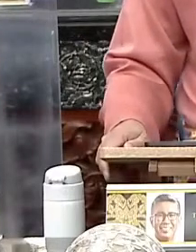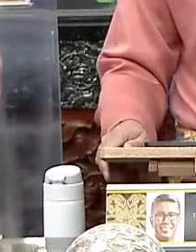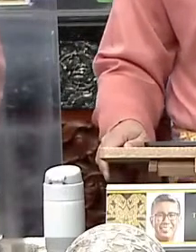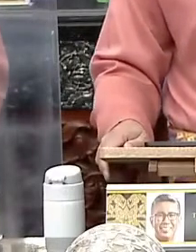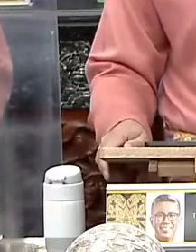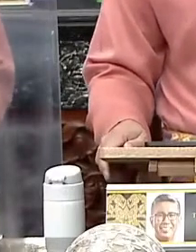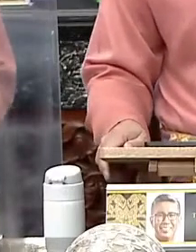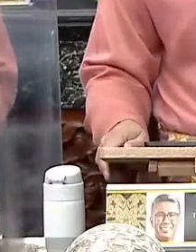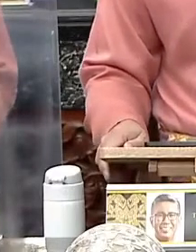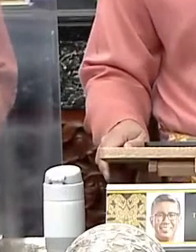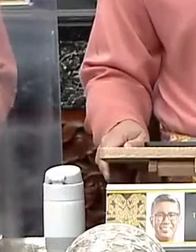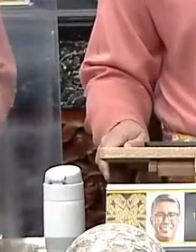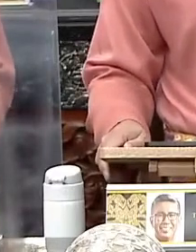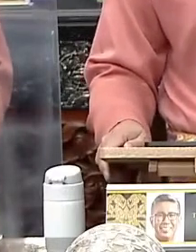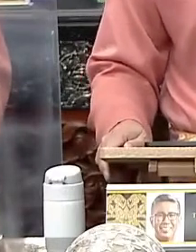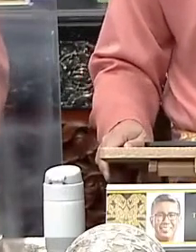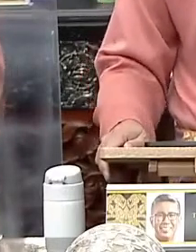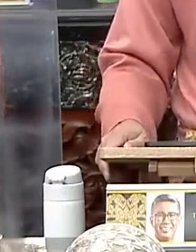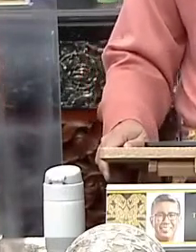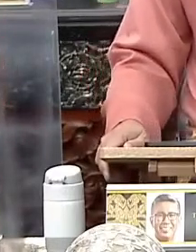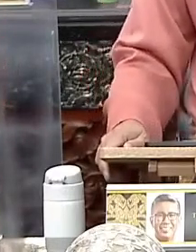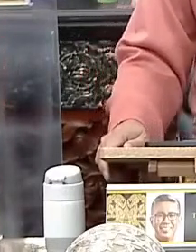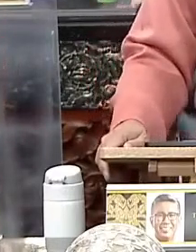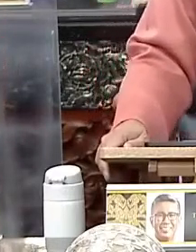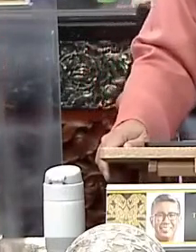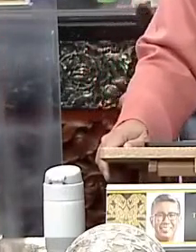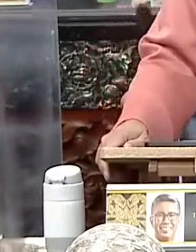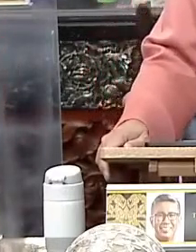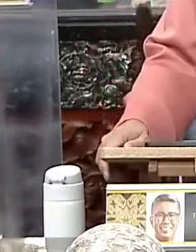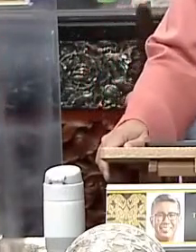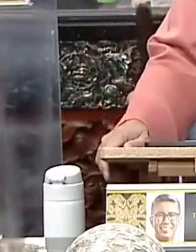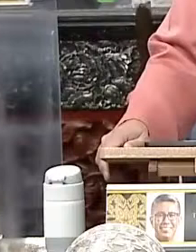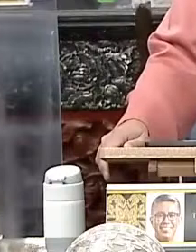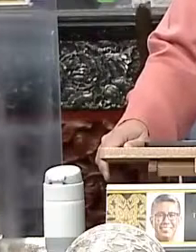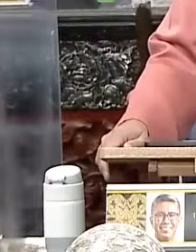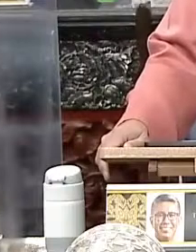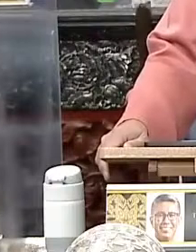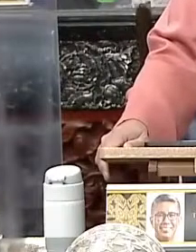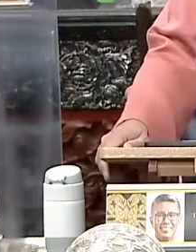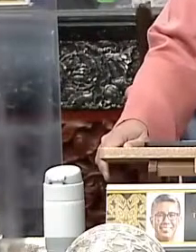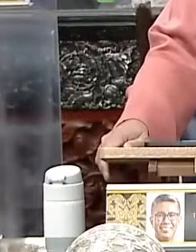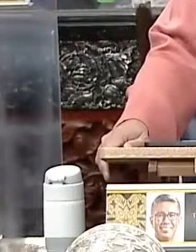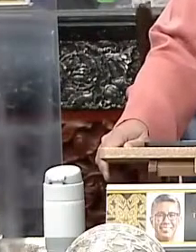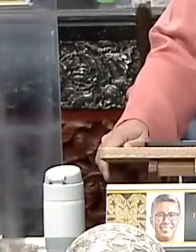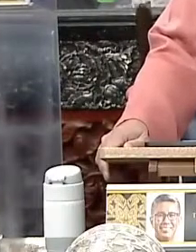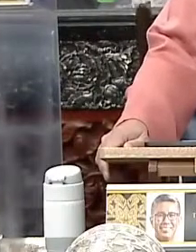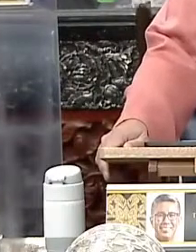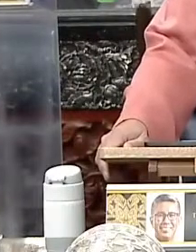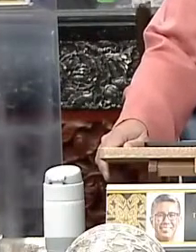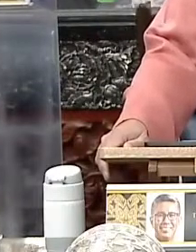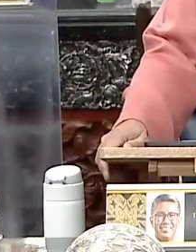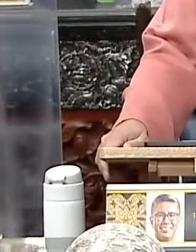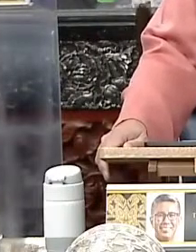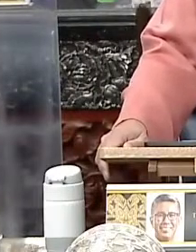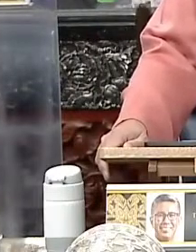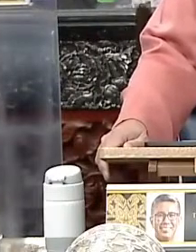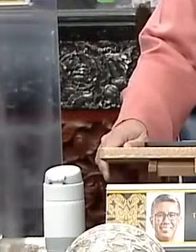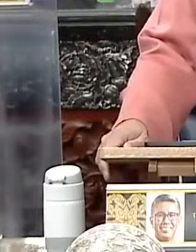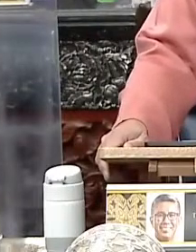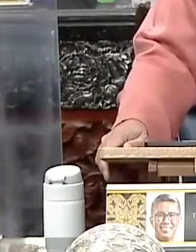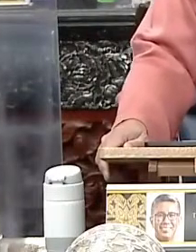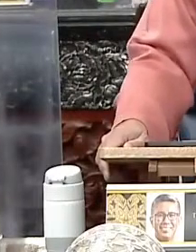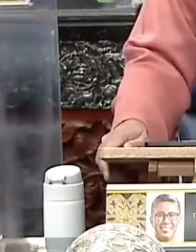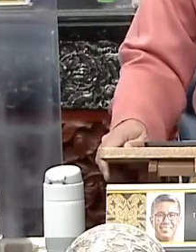nilai peruntukan tertinggi berbanding bajak-bajak sebelum ini daripada jumlah tersebut keadaan